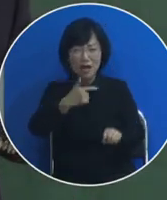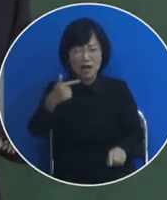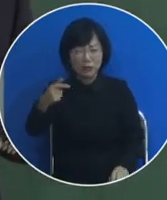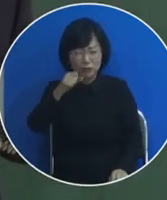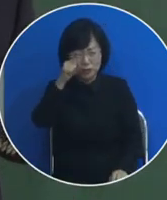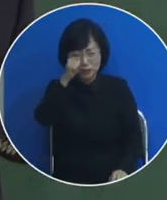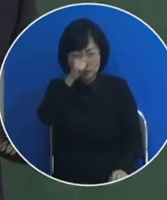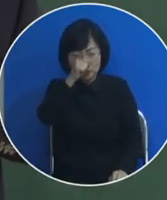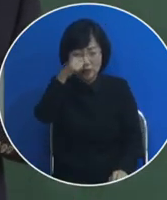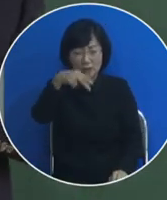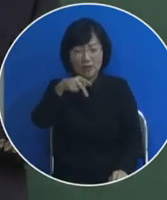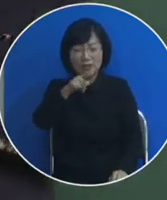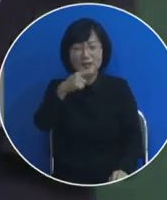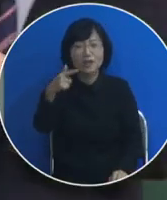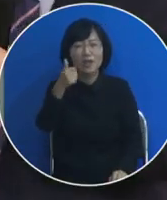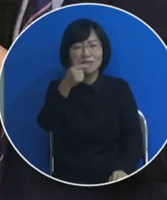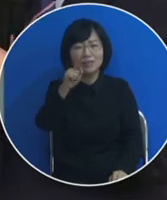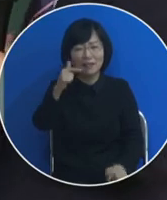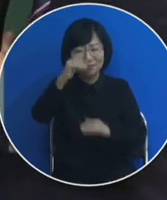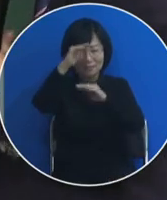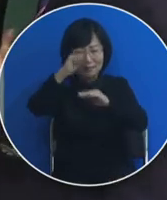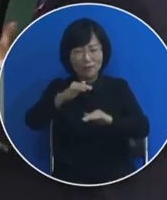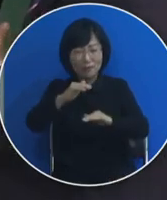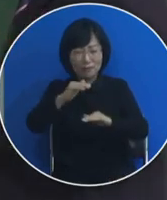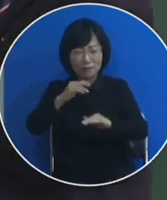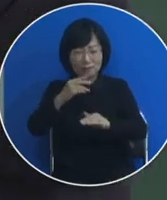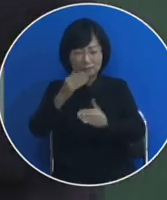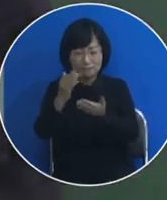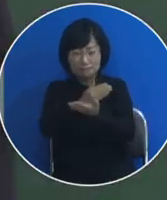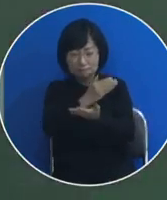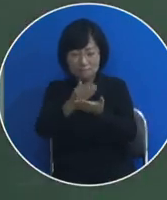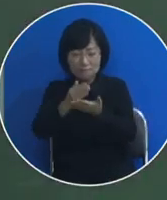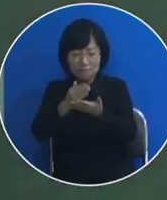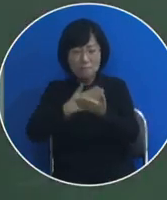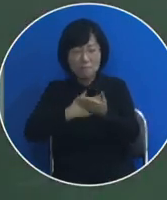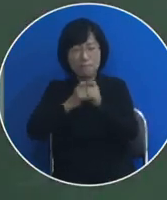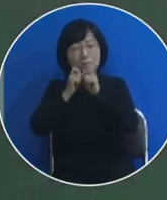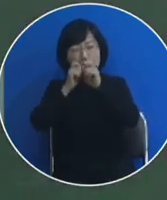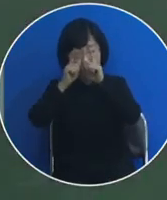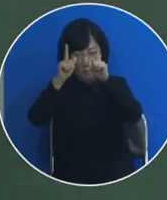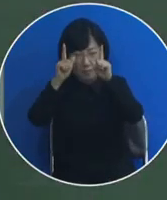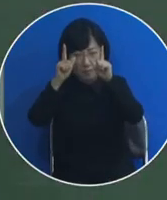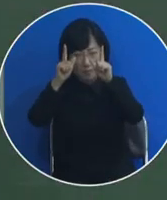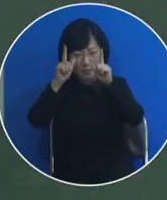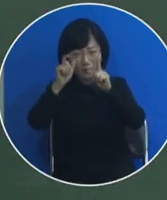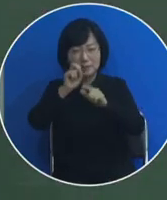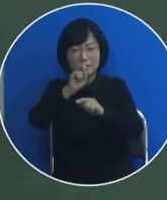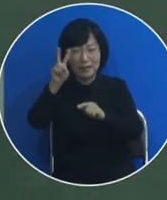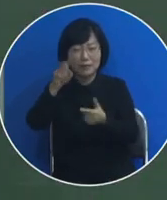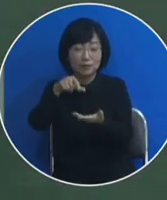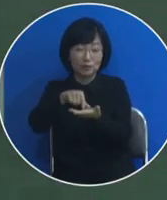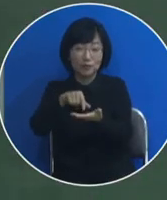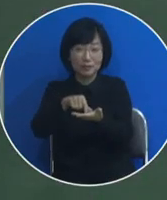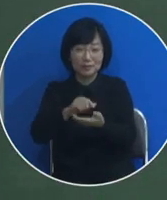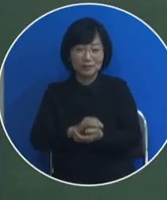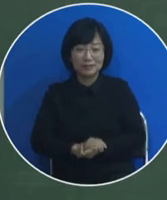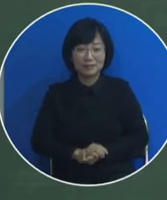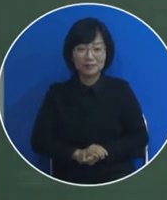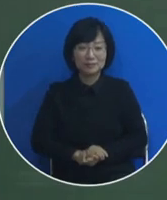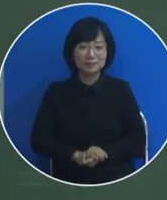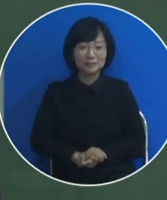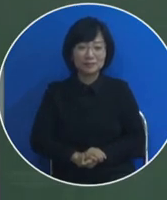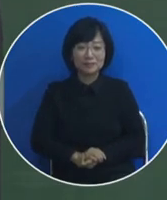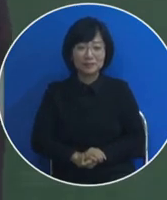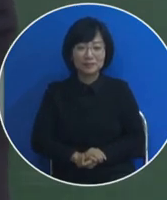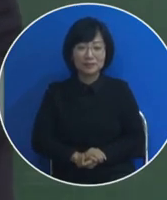돼요. Philippians 1 verse 9 and 10 to discern what is best. 여러분 이 말은 꼭 알아들으셔야 됩니다. 겁니다. And you have to understand these words. 이거는